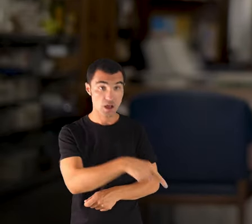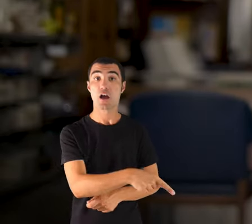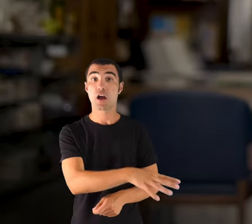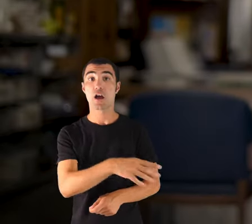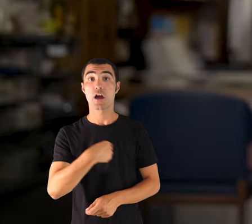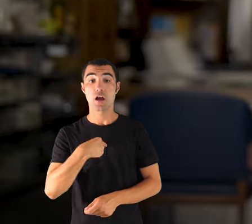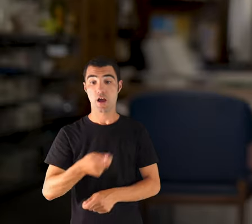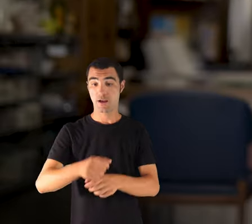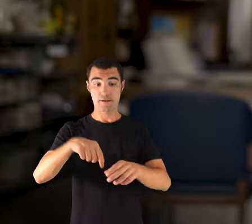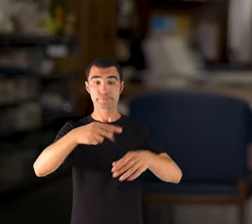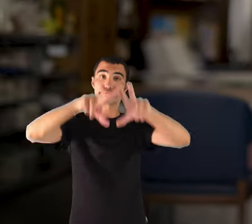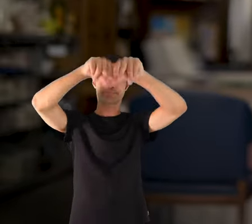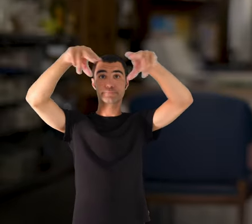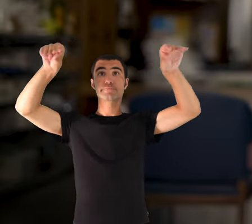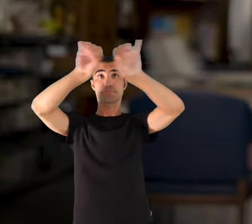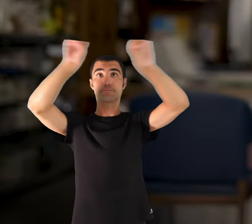vint d'estendre, i anàvem